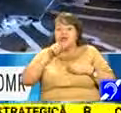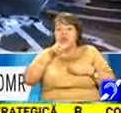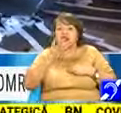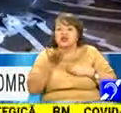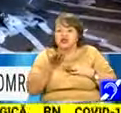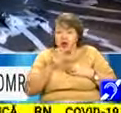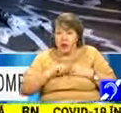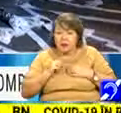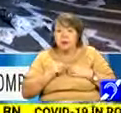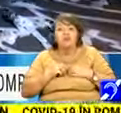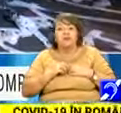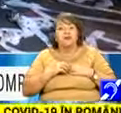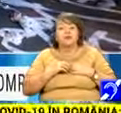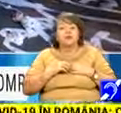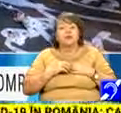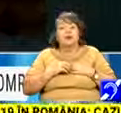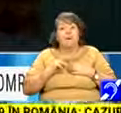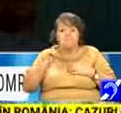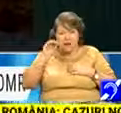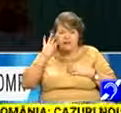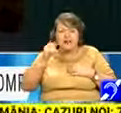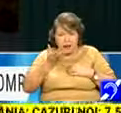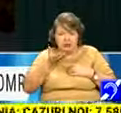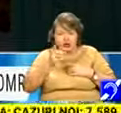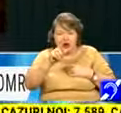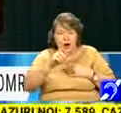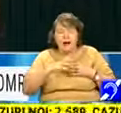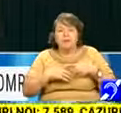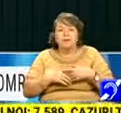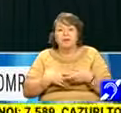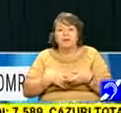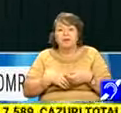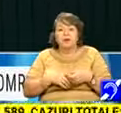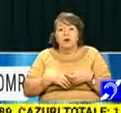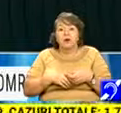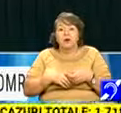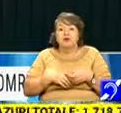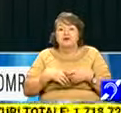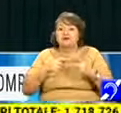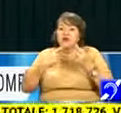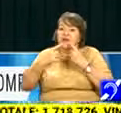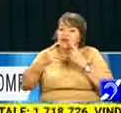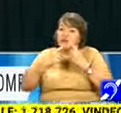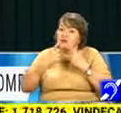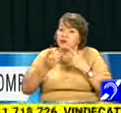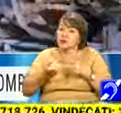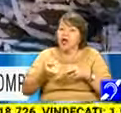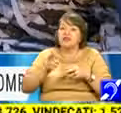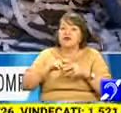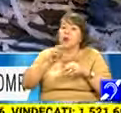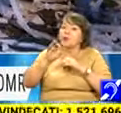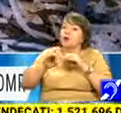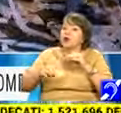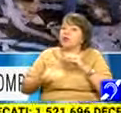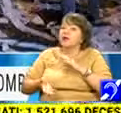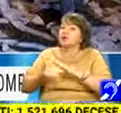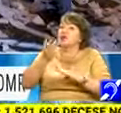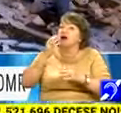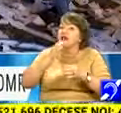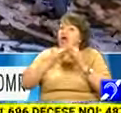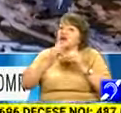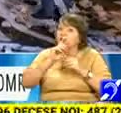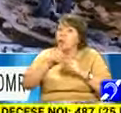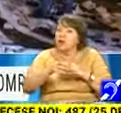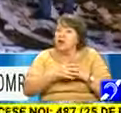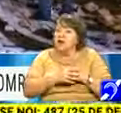solicită, susțin surse din cadrul acestor discuții, să se renegocieze PNRR-ul, să se vină cu o altă viziune